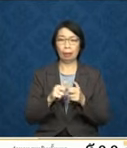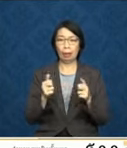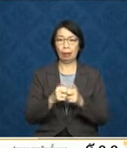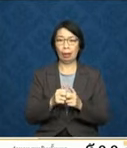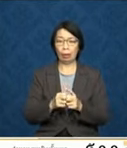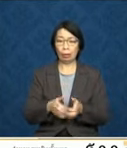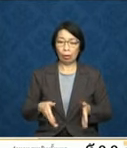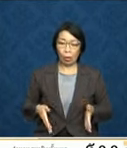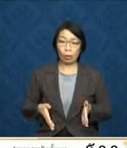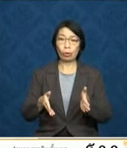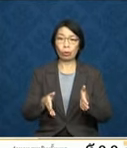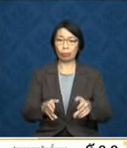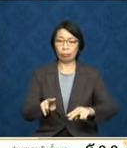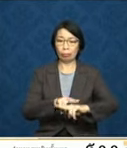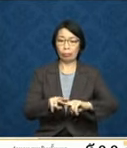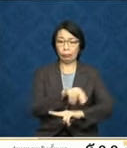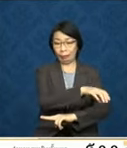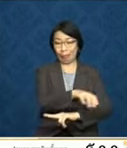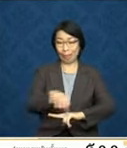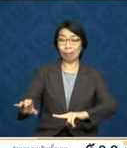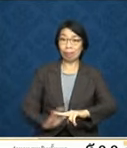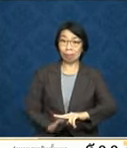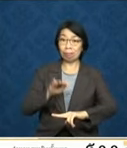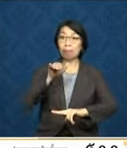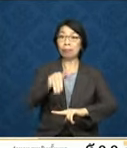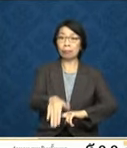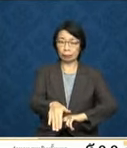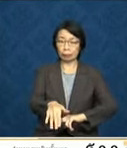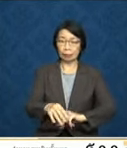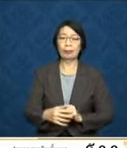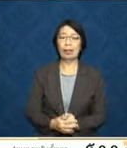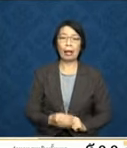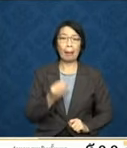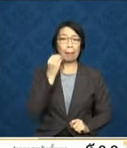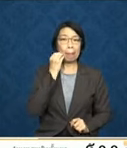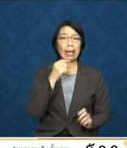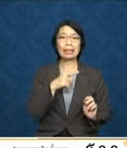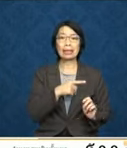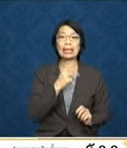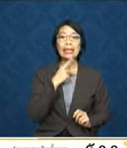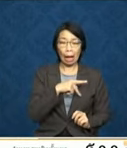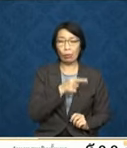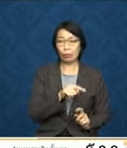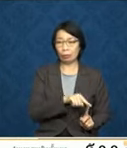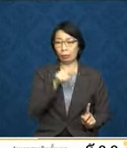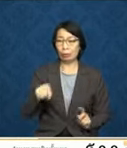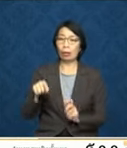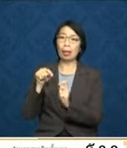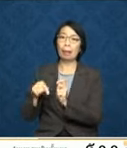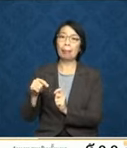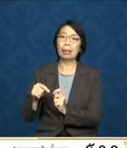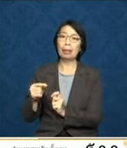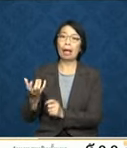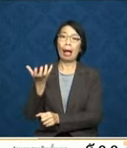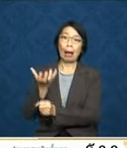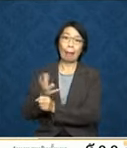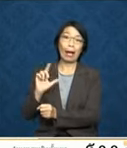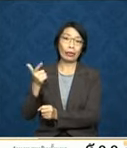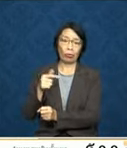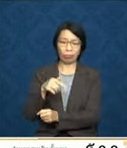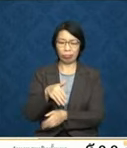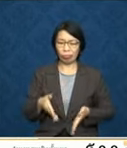ไฟถนนหมายเลข3466พานทองบ้านเก่าตำบลบ้านเก่าอำเภอพานทองจังหวัดชลบุรีที่มีสภาพที่ชำรุด